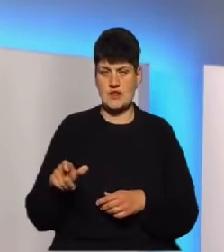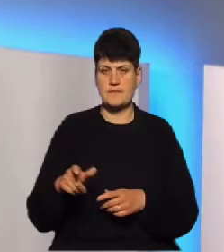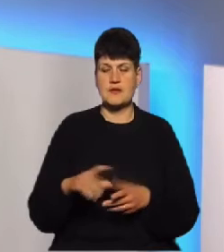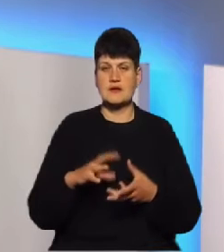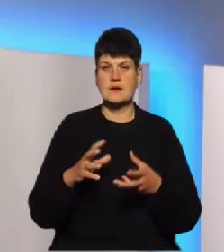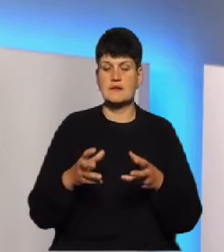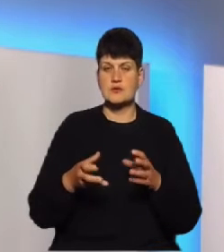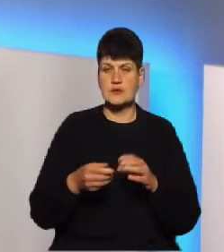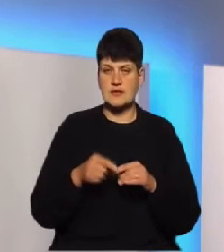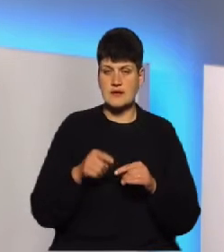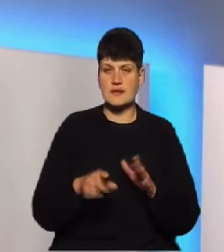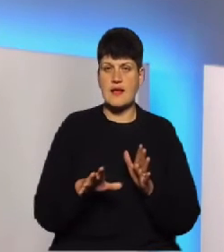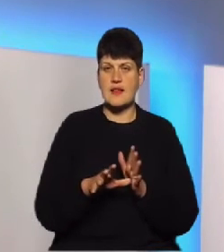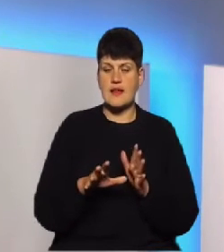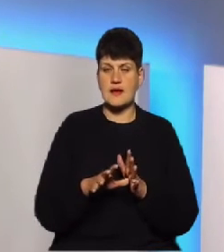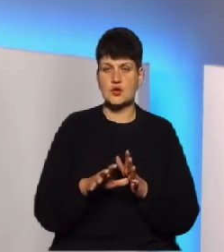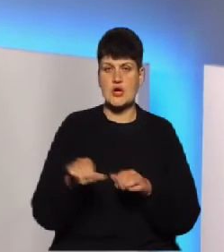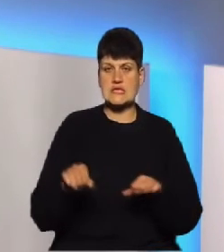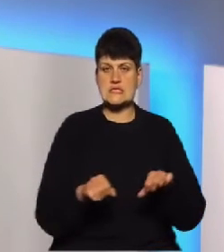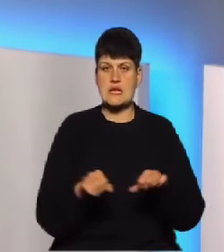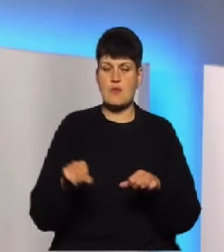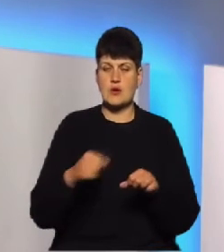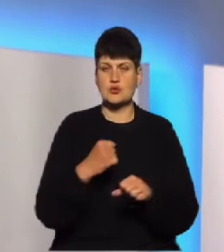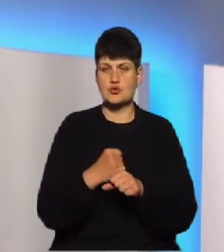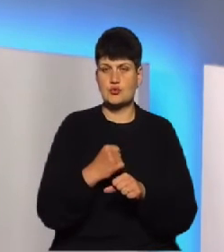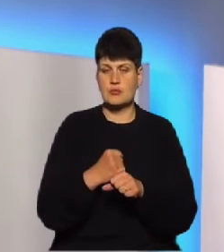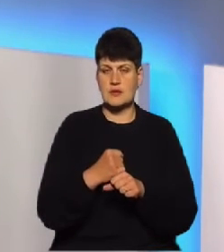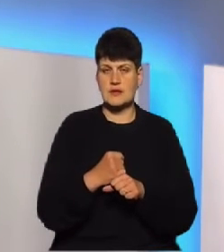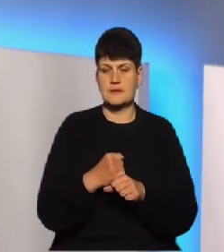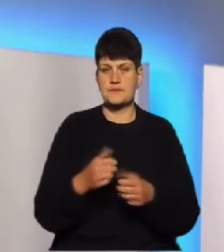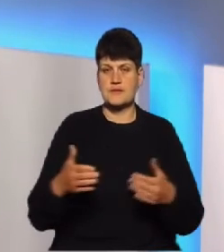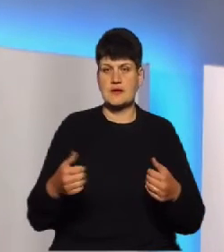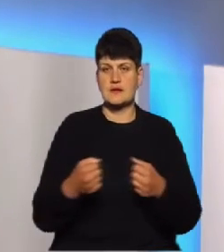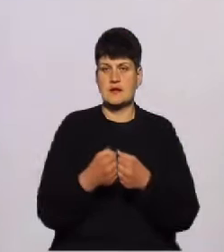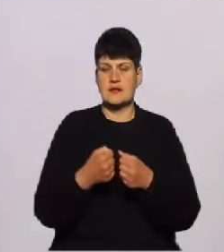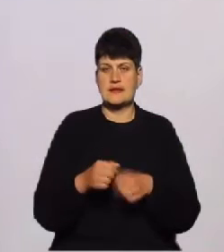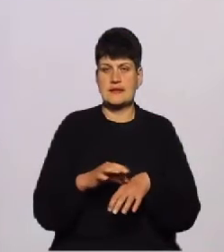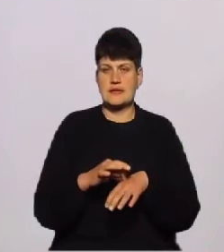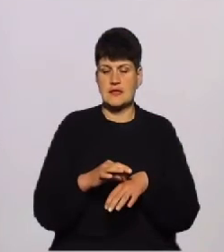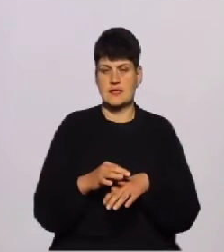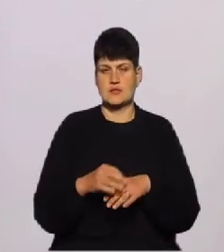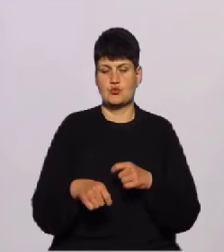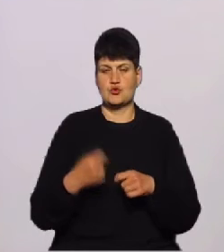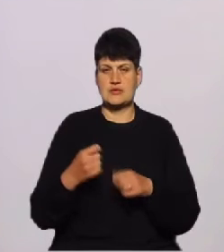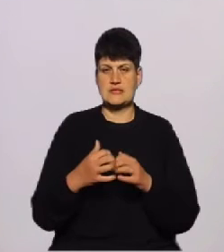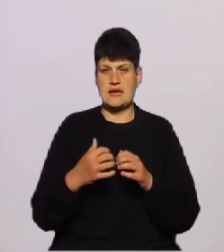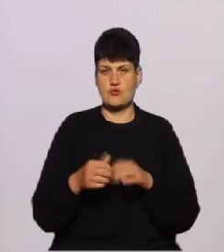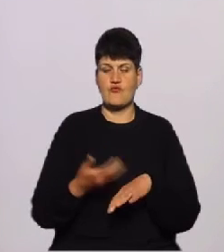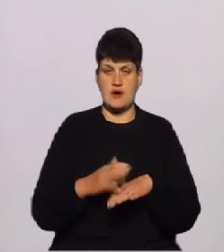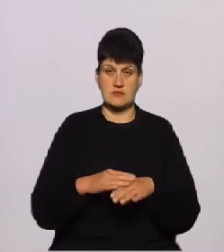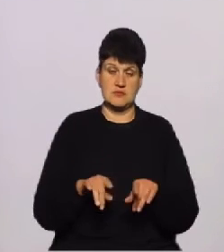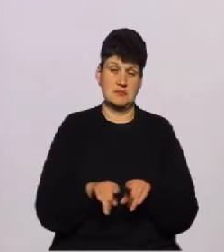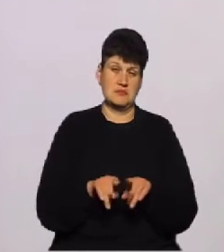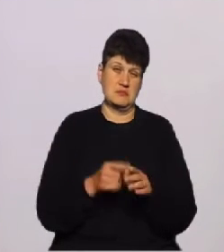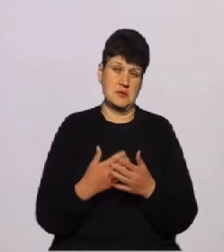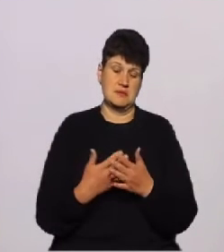на електросамокаті особа скоїла наїзд на пішохода, в результаті зіткнення потерпіла отримала тілесні ушкодження середньої важкості. Це приблизно така от ситуація, якщо це не про ту саму ми